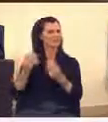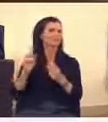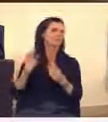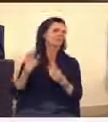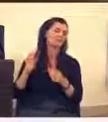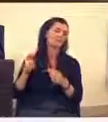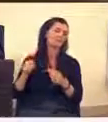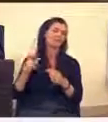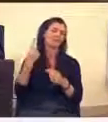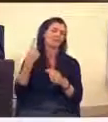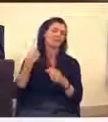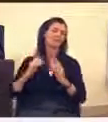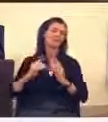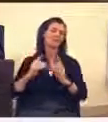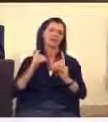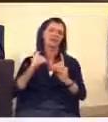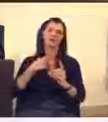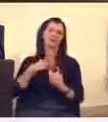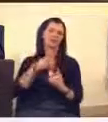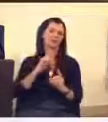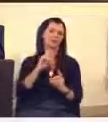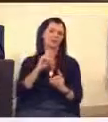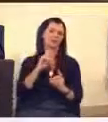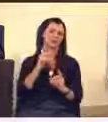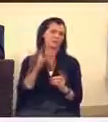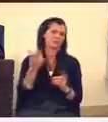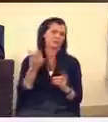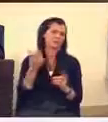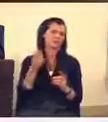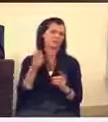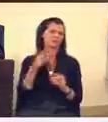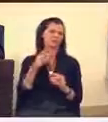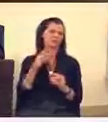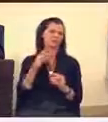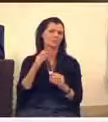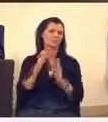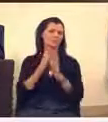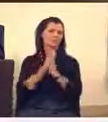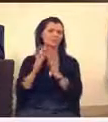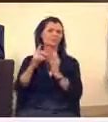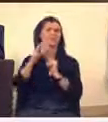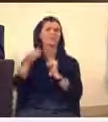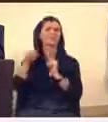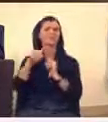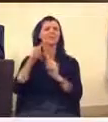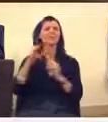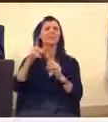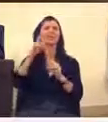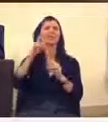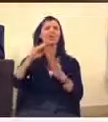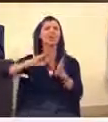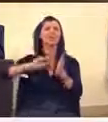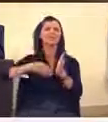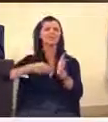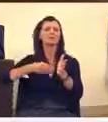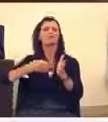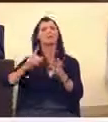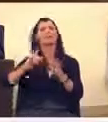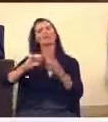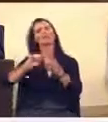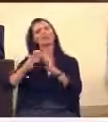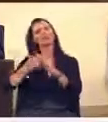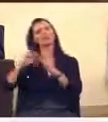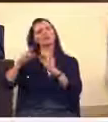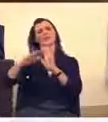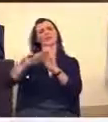וזאת אחת הדרכים. אנחנו לא באים ומבקשים עכשיו לבטל את החוזים של חברות ההבטחה, לא מבקשים עכשיו לשנות את כל